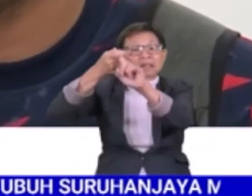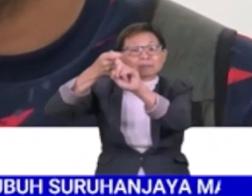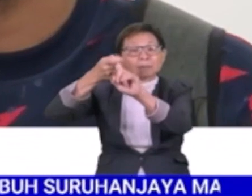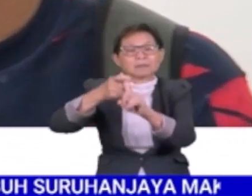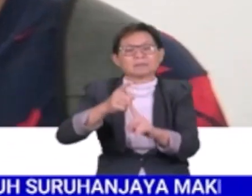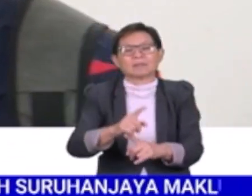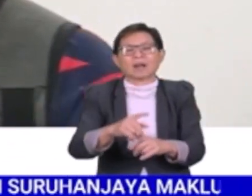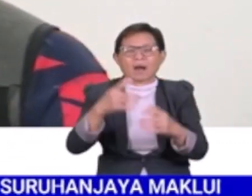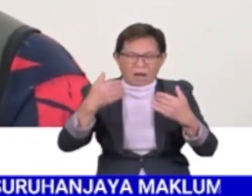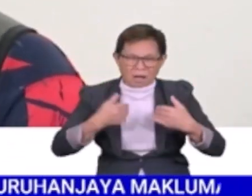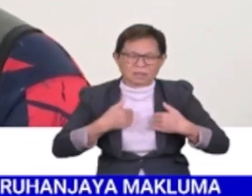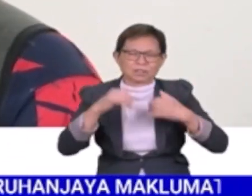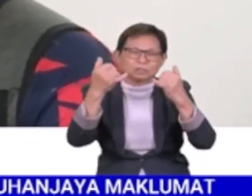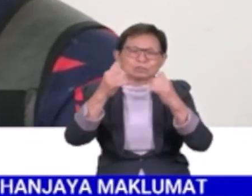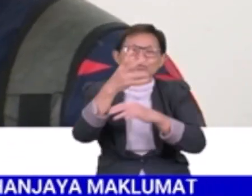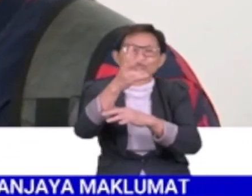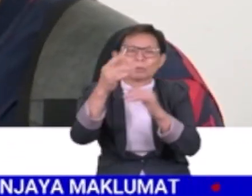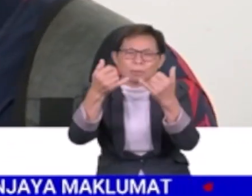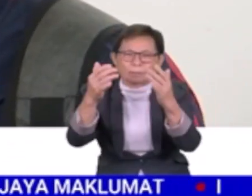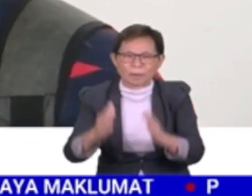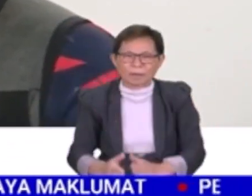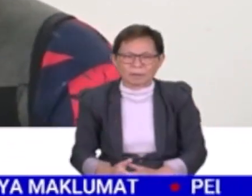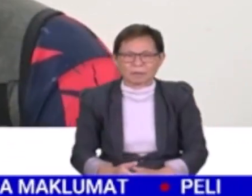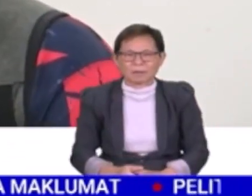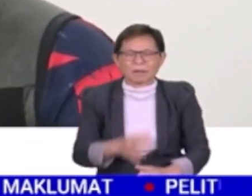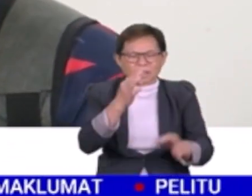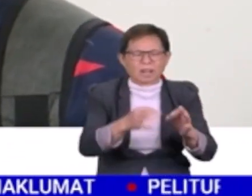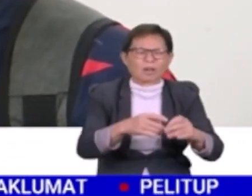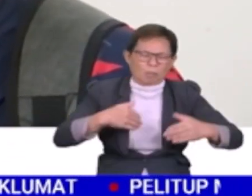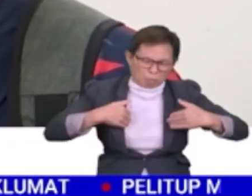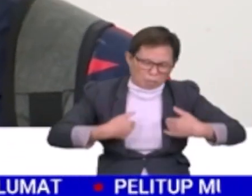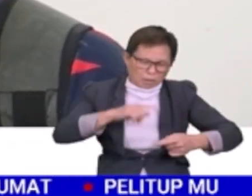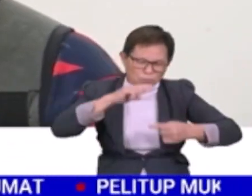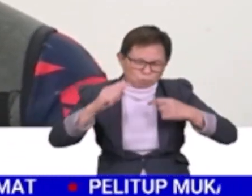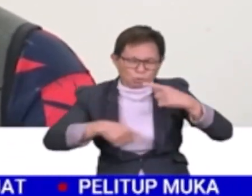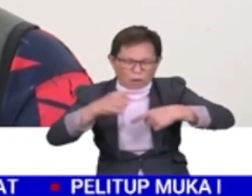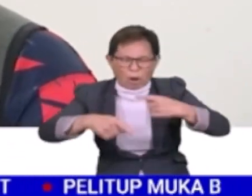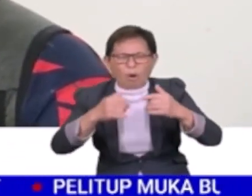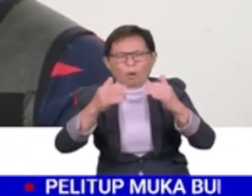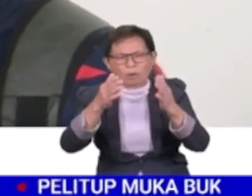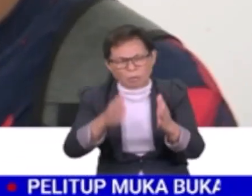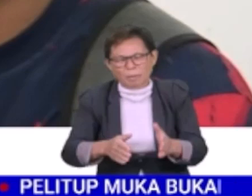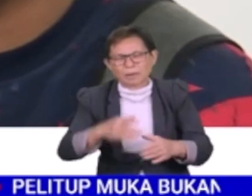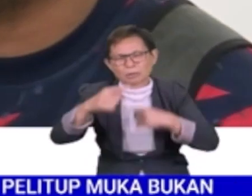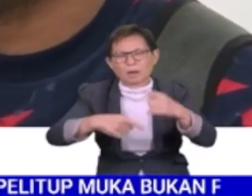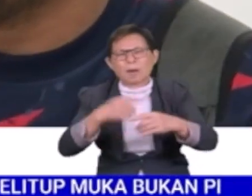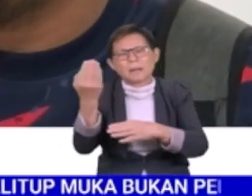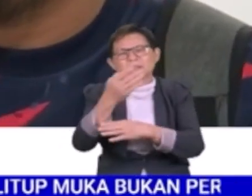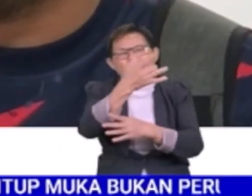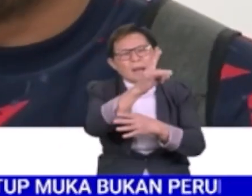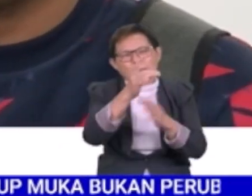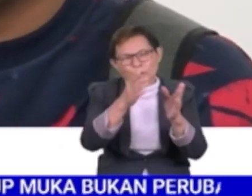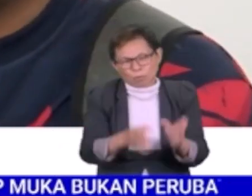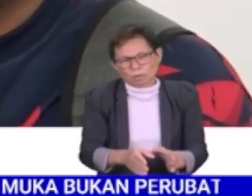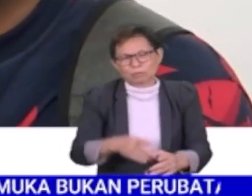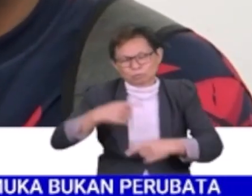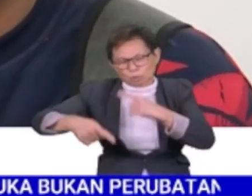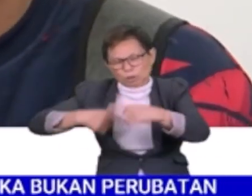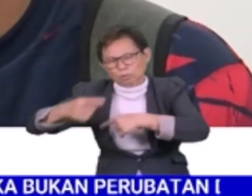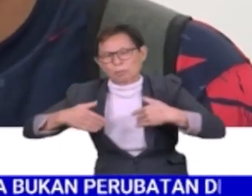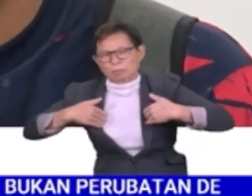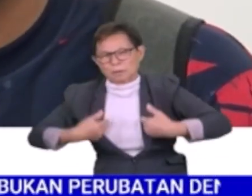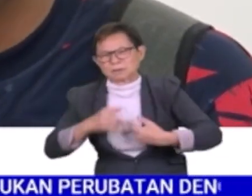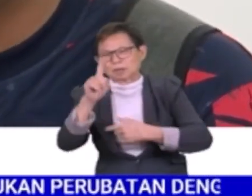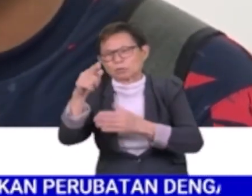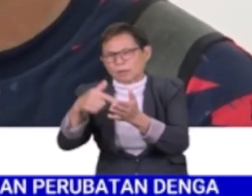keeper. So rugi untuk kita untuk rolling lah, kalau penat nak tukar orang, tukaran tak cukup orang lah. Kalau biasanya 18 orang. Sebab ada satu lagi